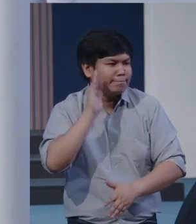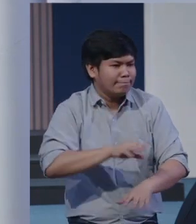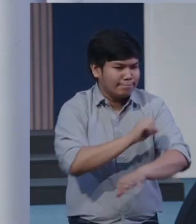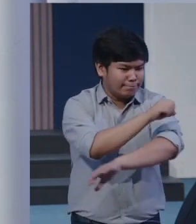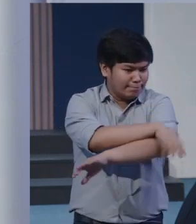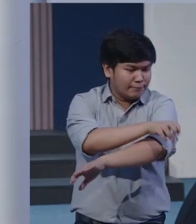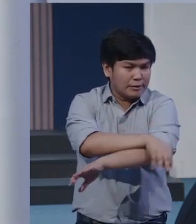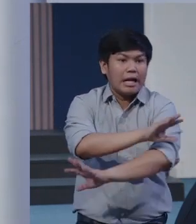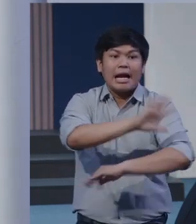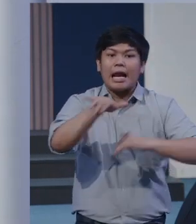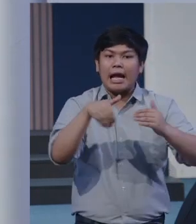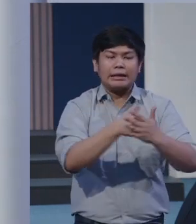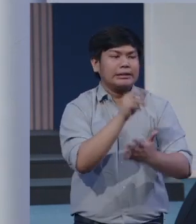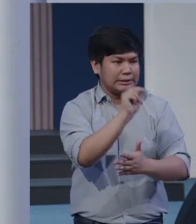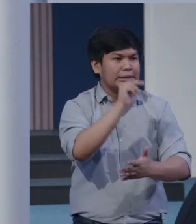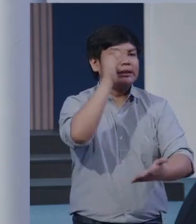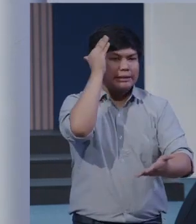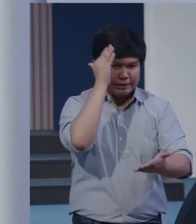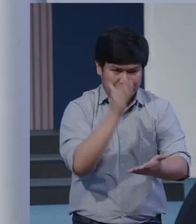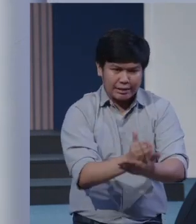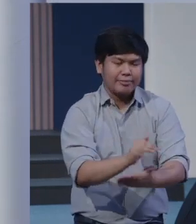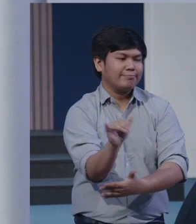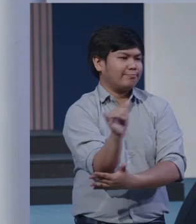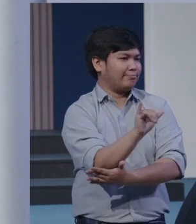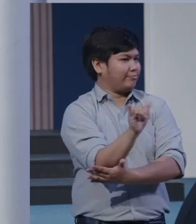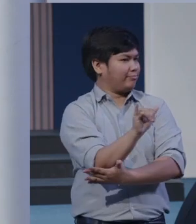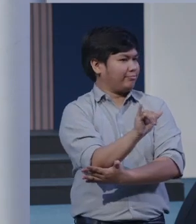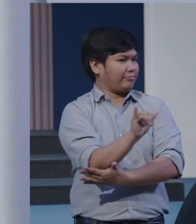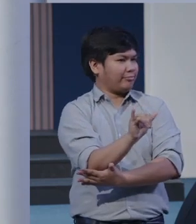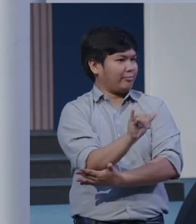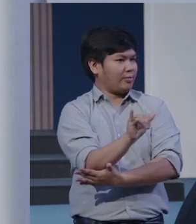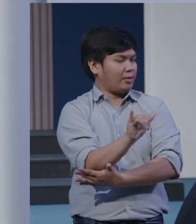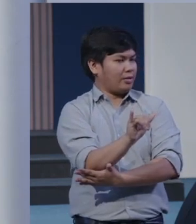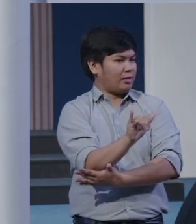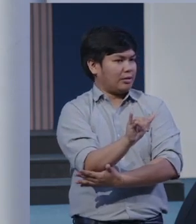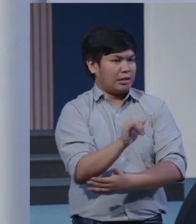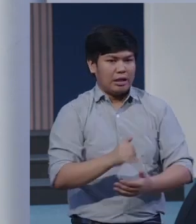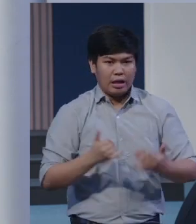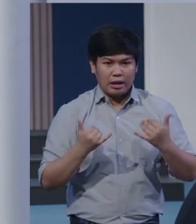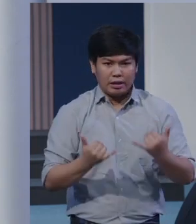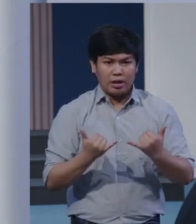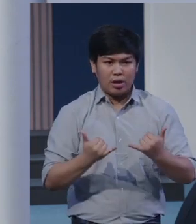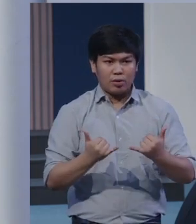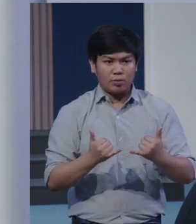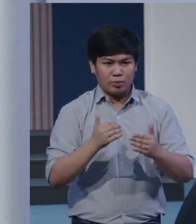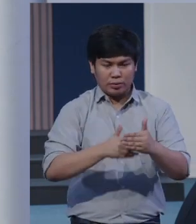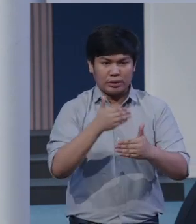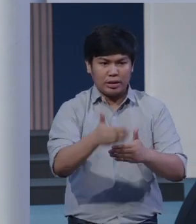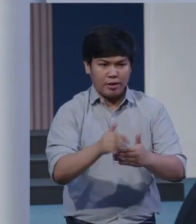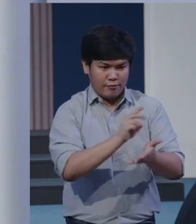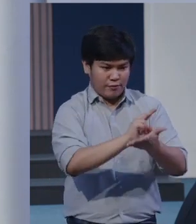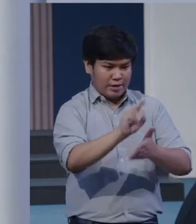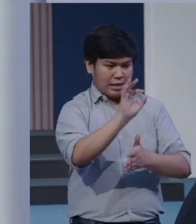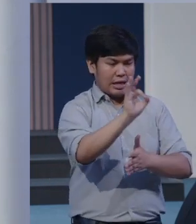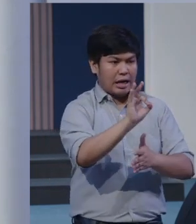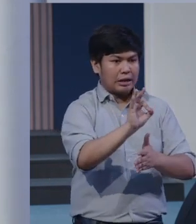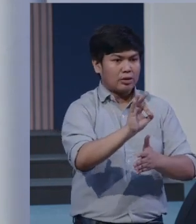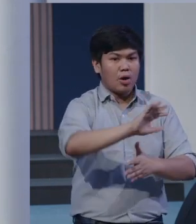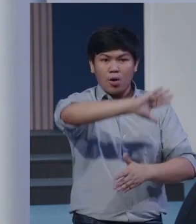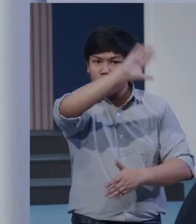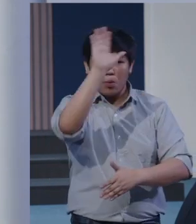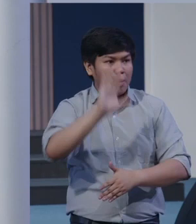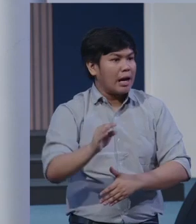mouth so lahat po yon kasalanan ng bibig tapos ano yung sinunod niya sa verse 9 do